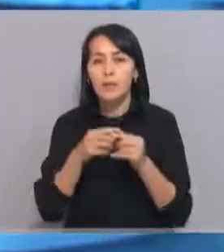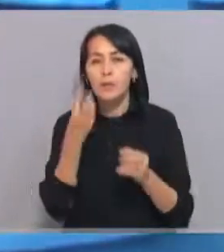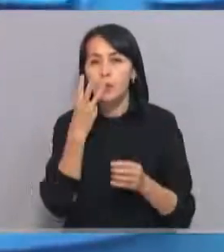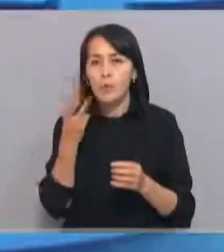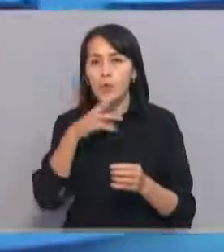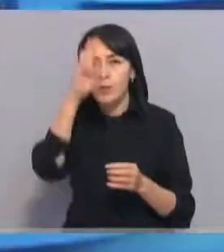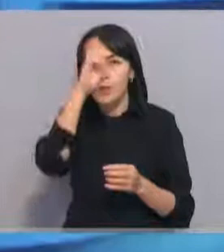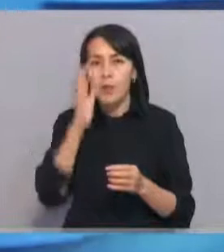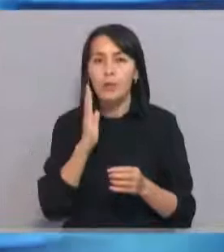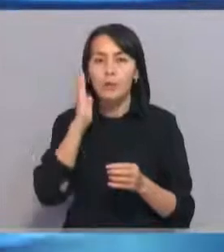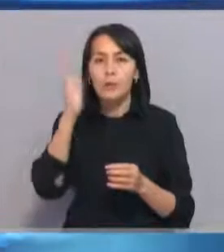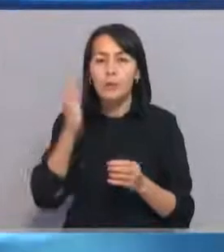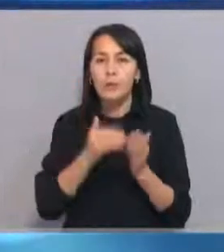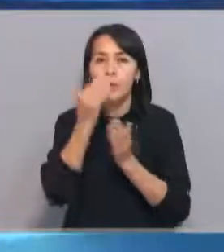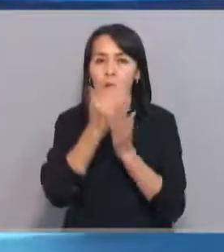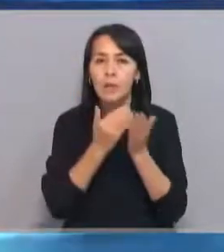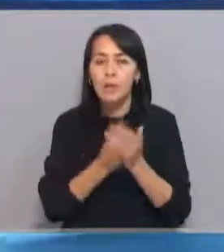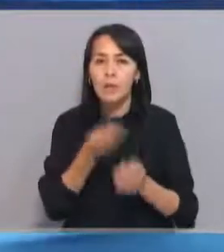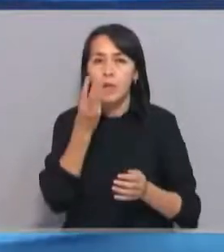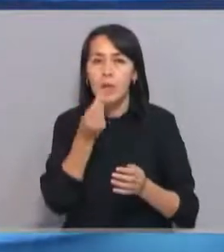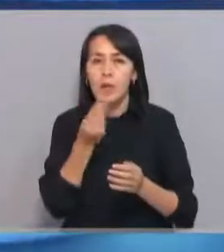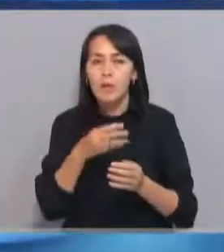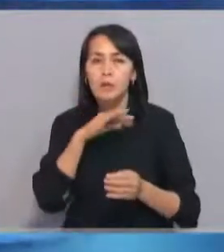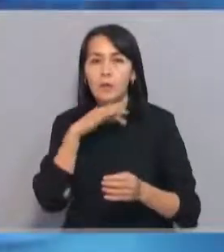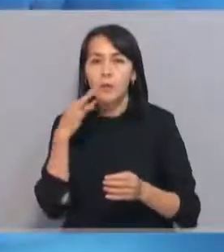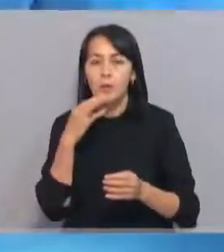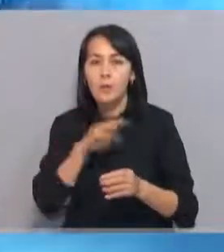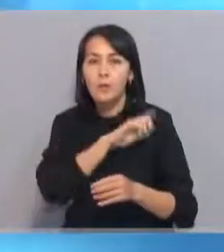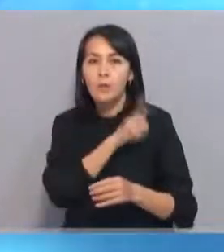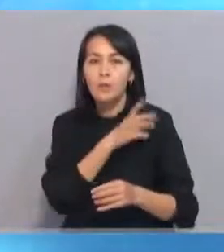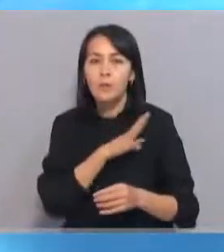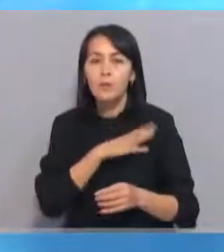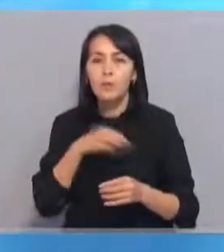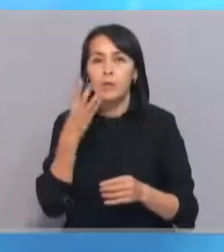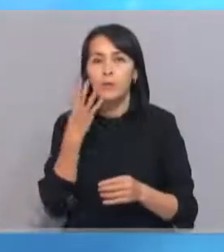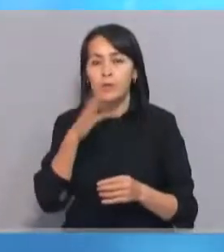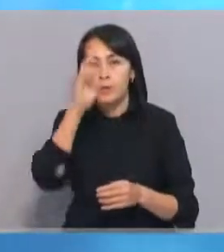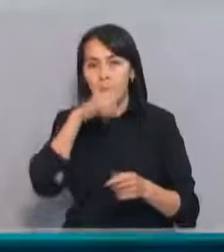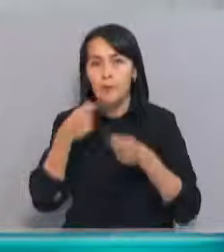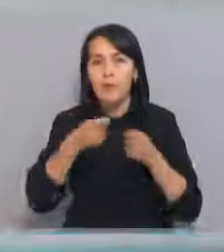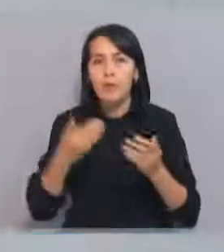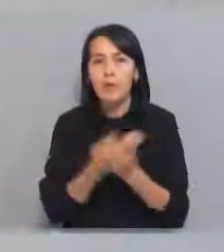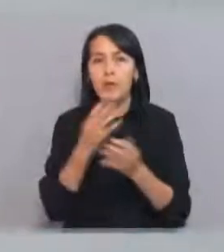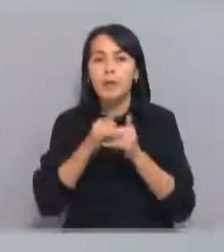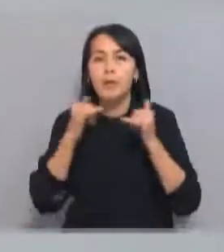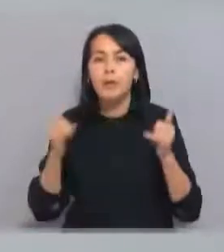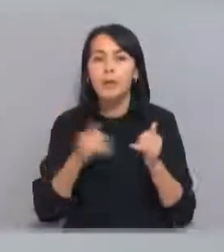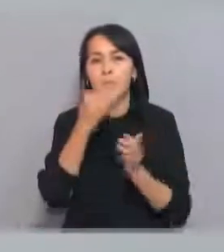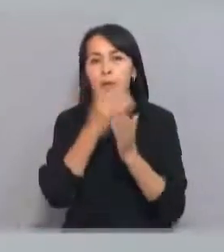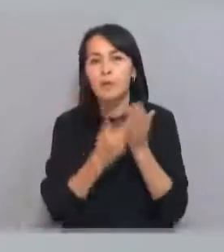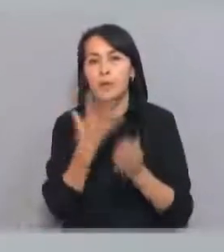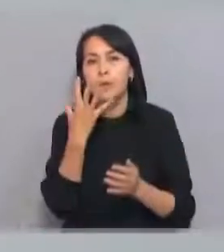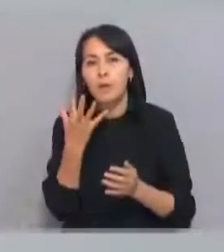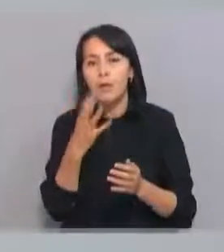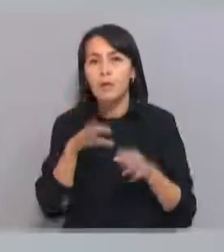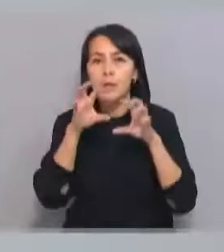Үшіншіден ел болашағына арналған стратегиялық инвестицияға басымдық бермек. Төртінші мемлекеттік басқару ісі қайта жаңғыртылады. Реформаның 5-ші